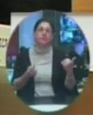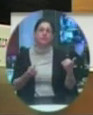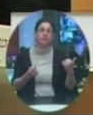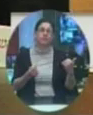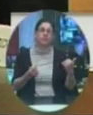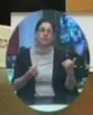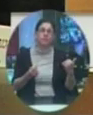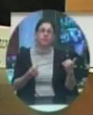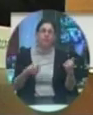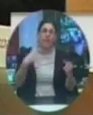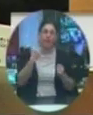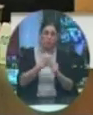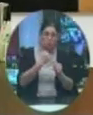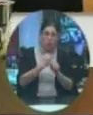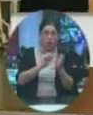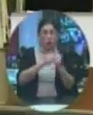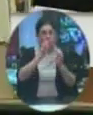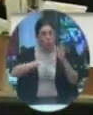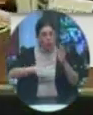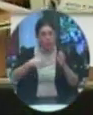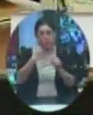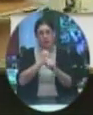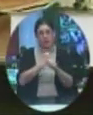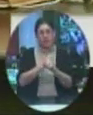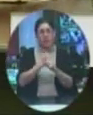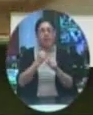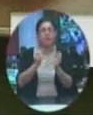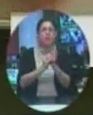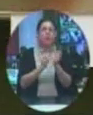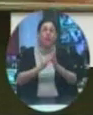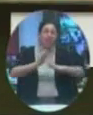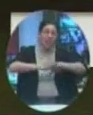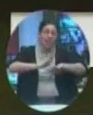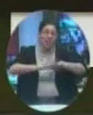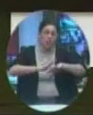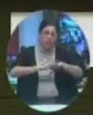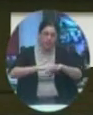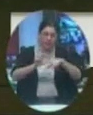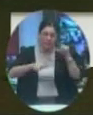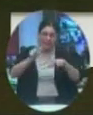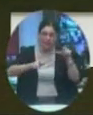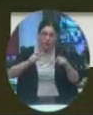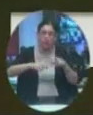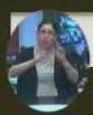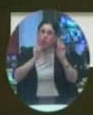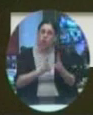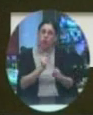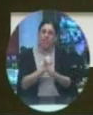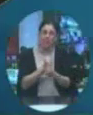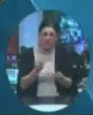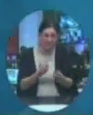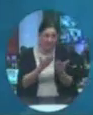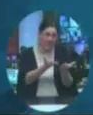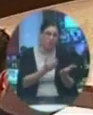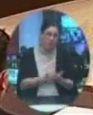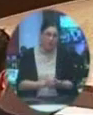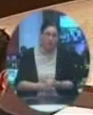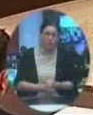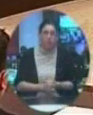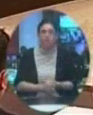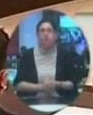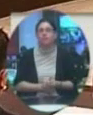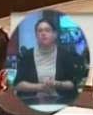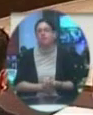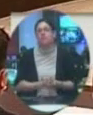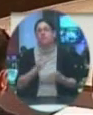או חוסר המעשה המדינתי כדי להכשיר את כוח האדם שיוכל להביא את הסחורה.